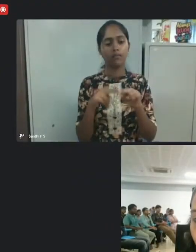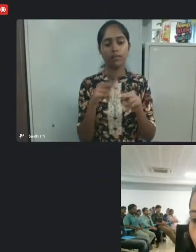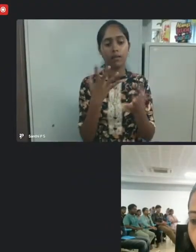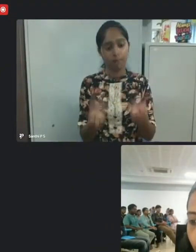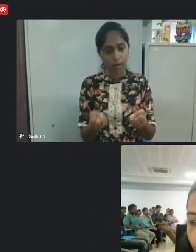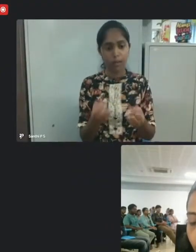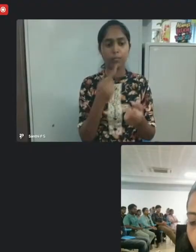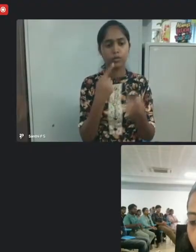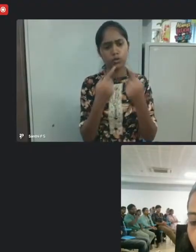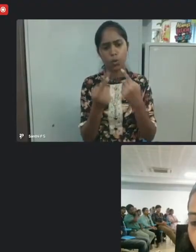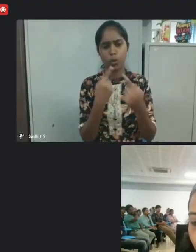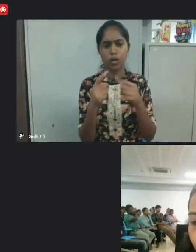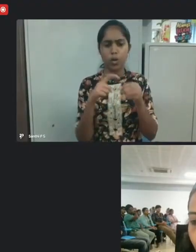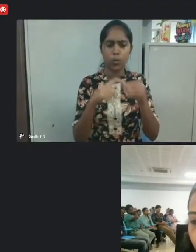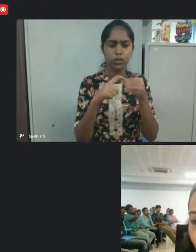ഉത്തരം നൽകുന്നതാണ്.